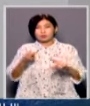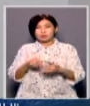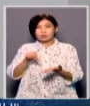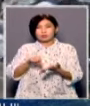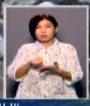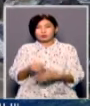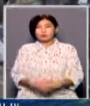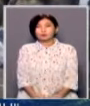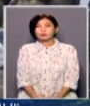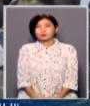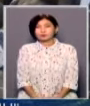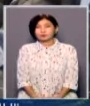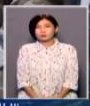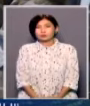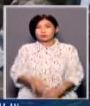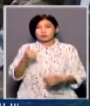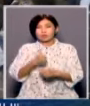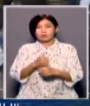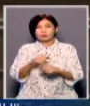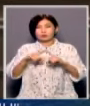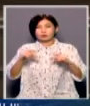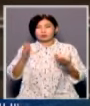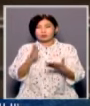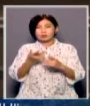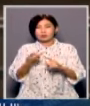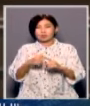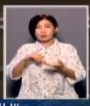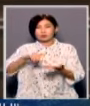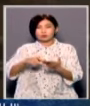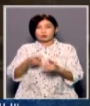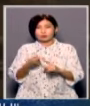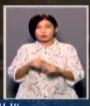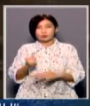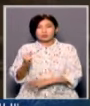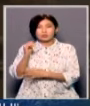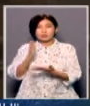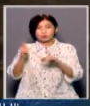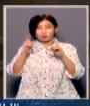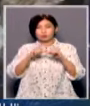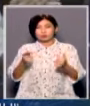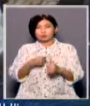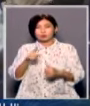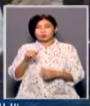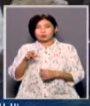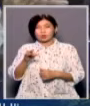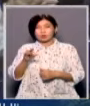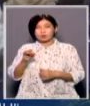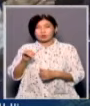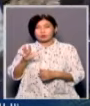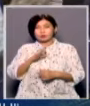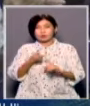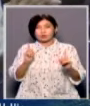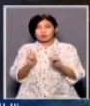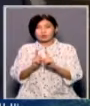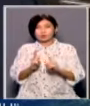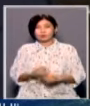центра. Затем глава региона вручил сертификаты ученикам кабинетов инклюзивной поддержки школы имени Бурана Насамбаева, прибывшим на